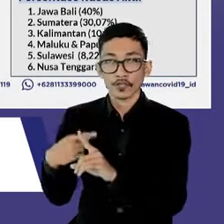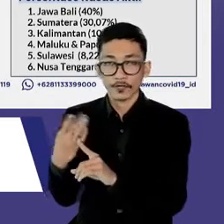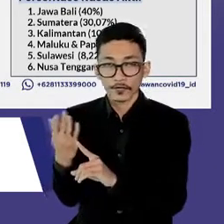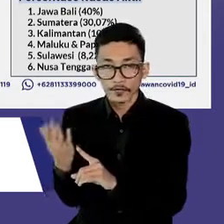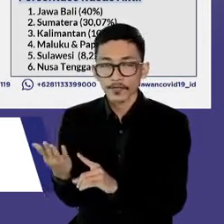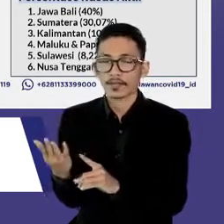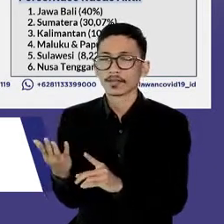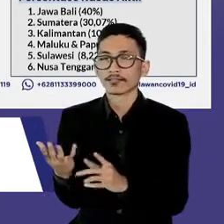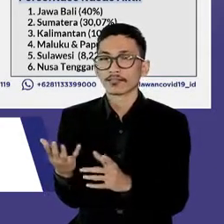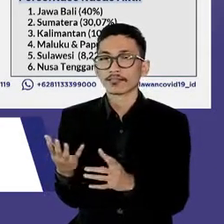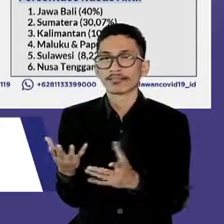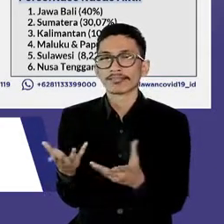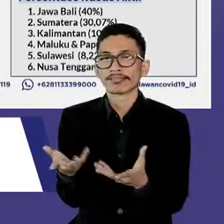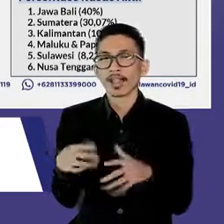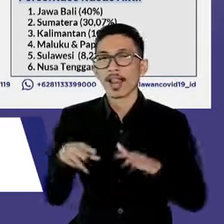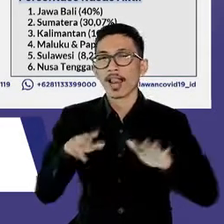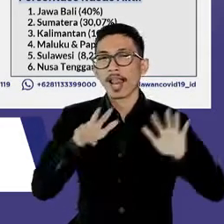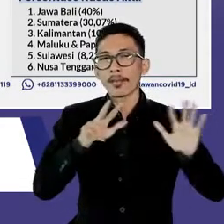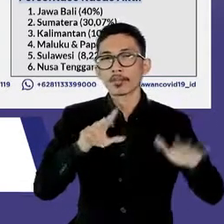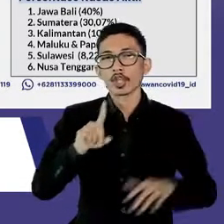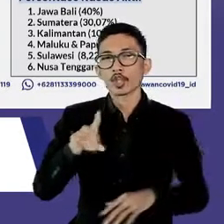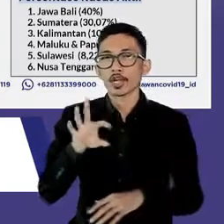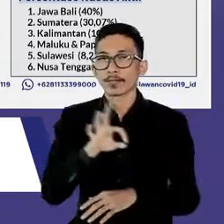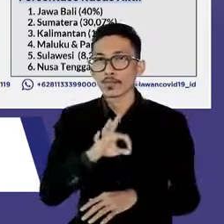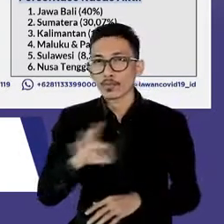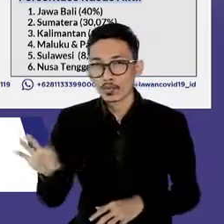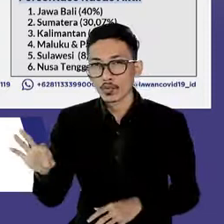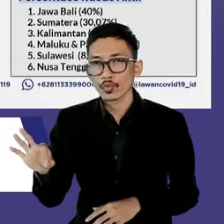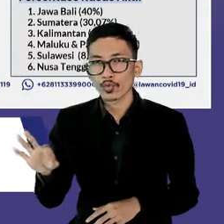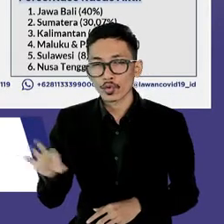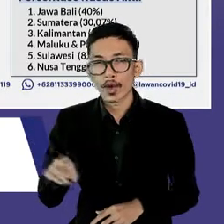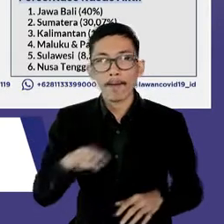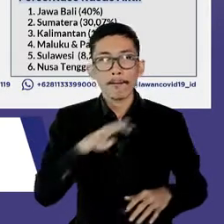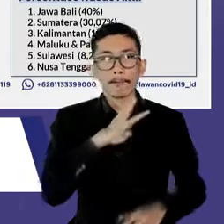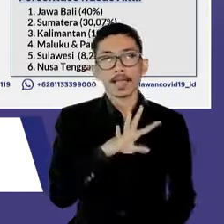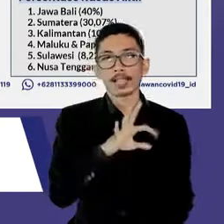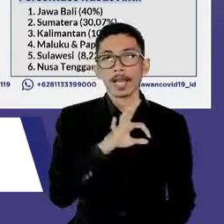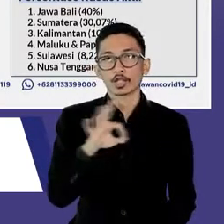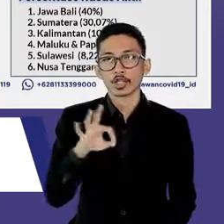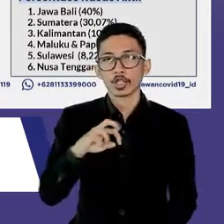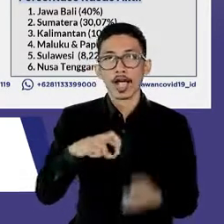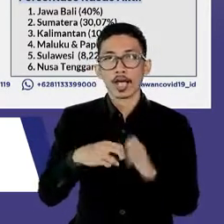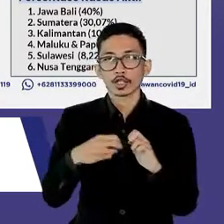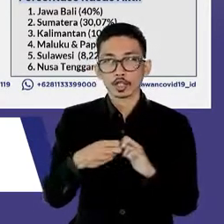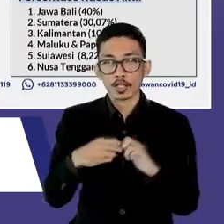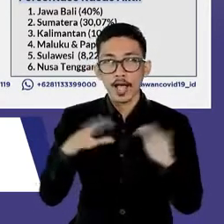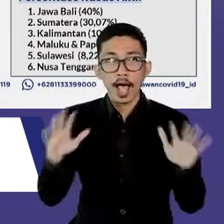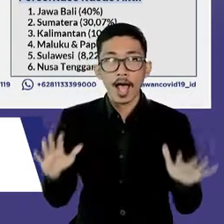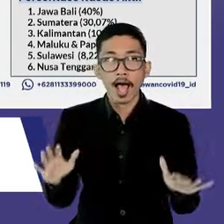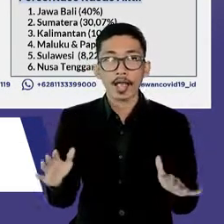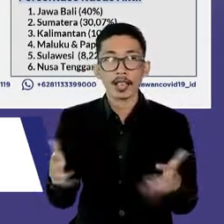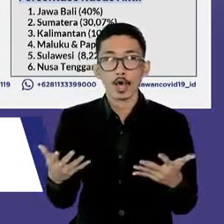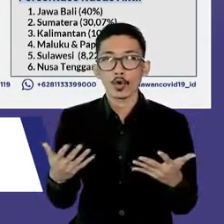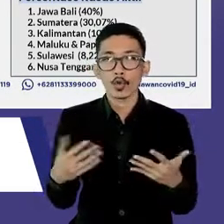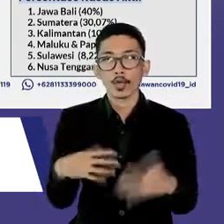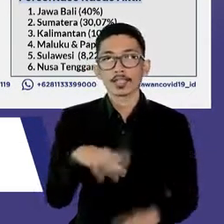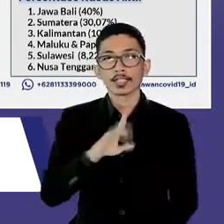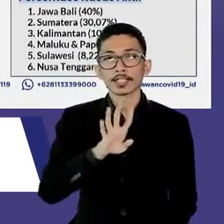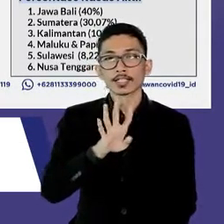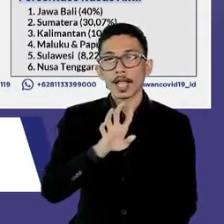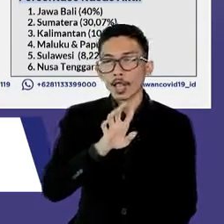telah mencapai angka 80 1438 kasus atau menyumbangkan